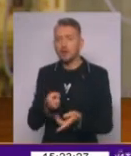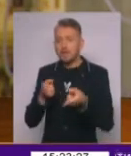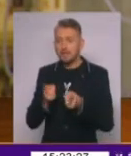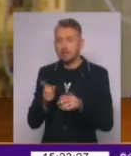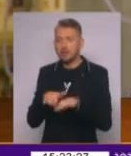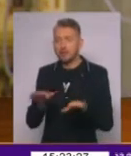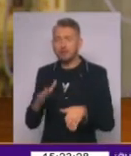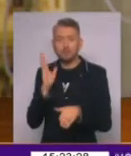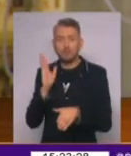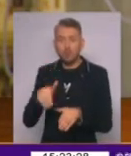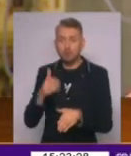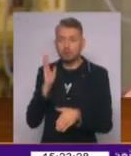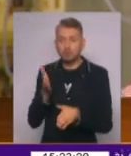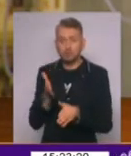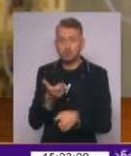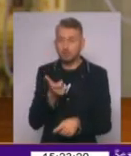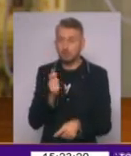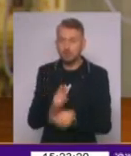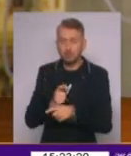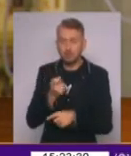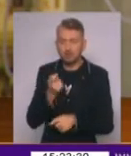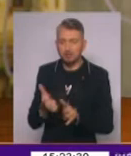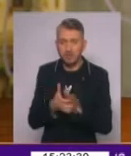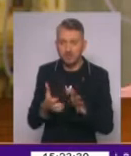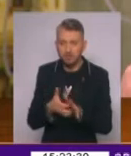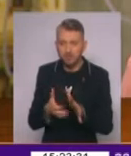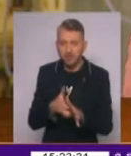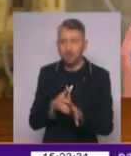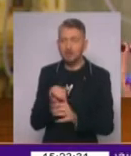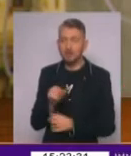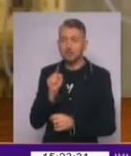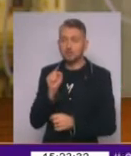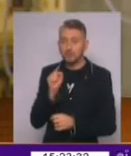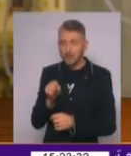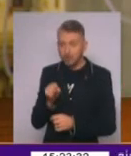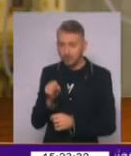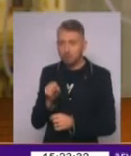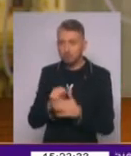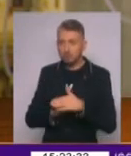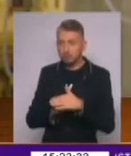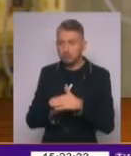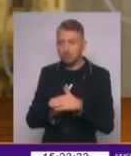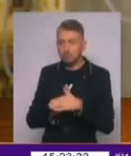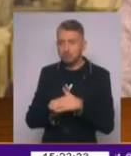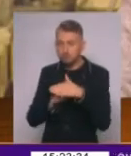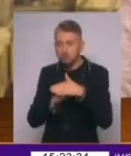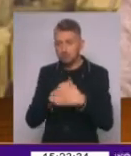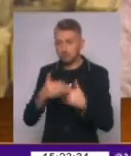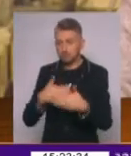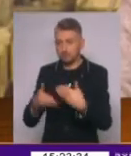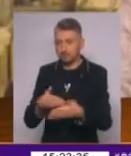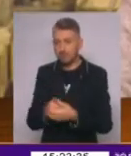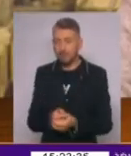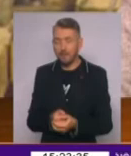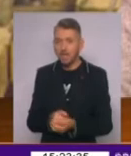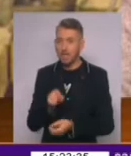дитячі садочки буде потім надзвичайно не вистачати, і саме ось на цьому фоні повністю далі рухається ця історія.